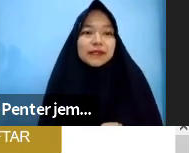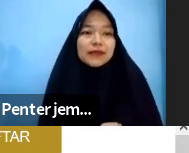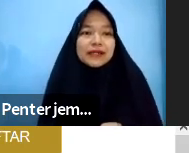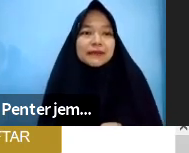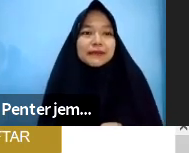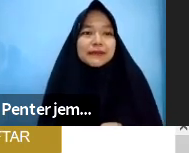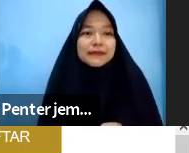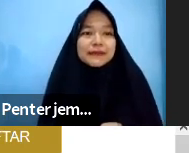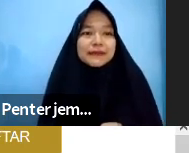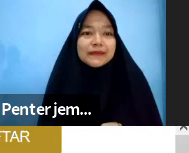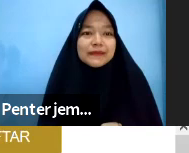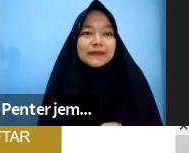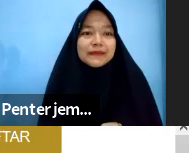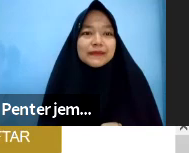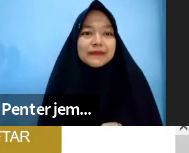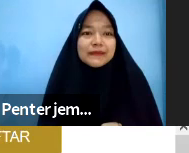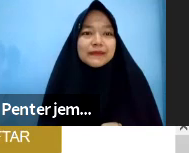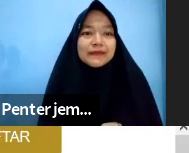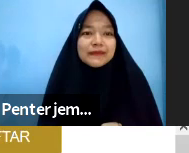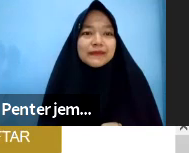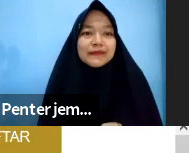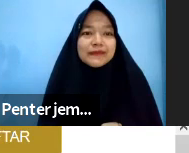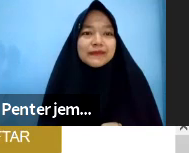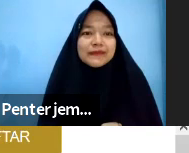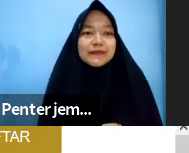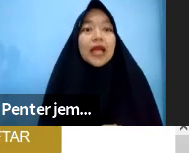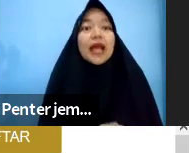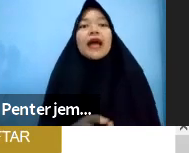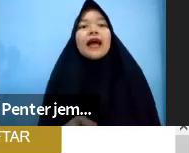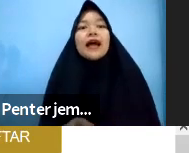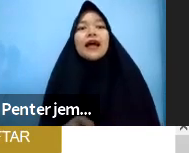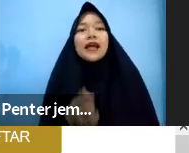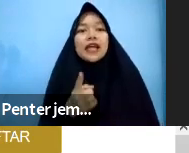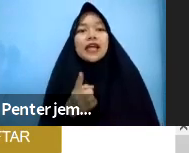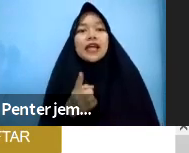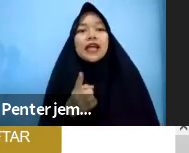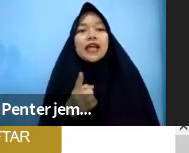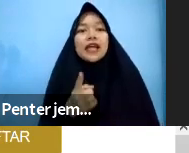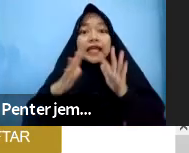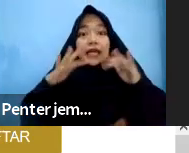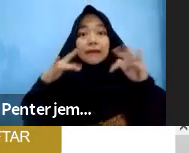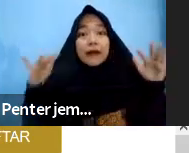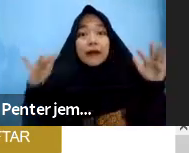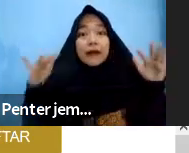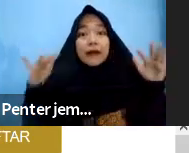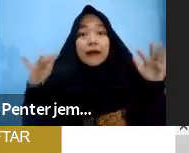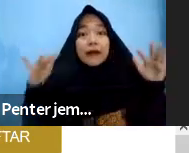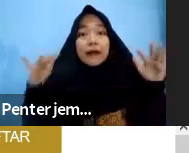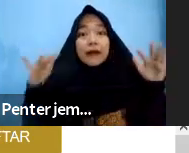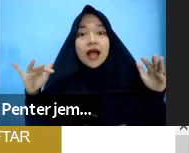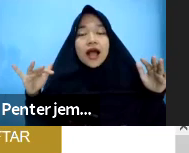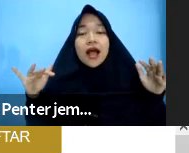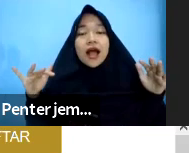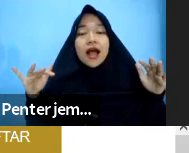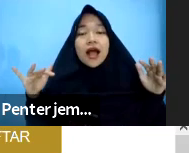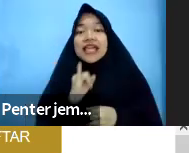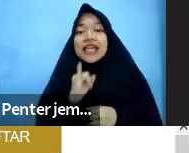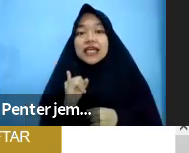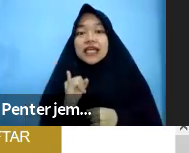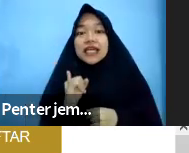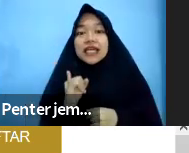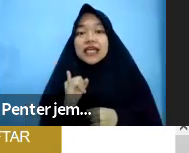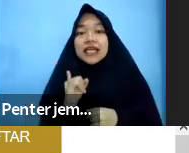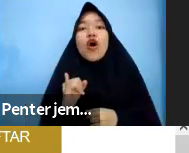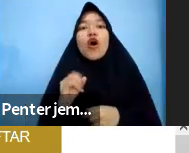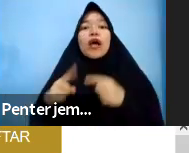Insan edukasi selamat berjumpa kembali dalam program English audio dictionary ungkapan kita